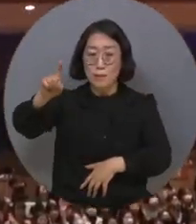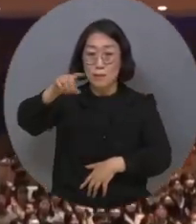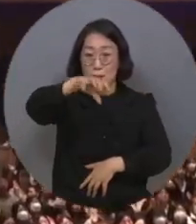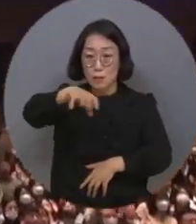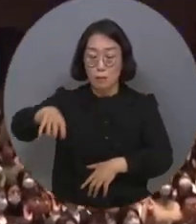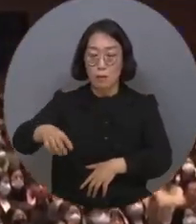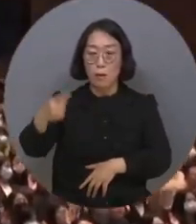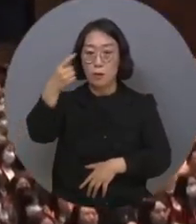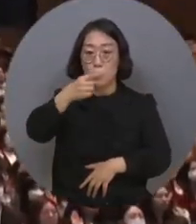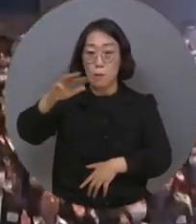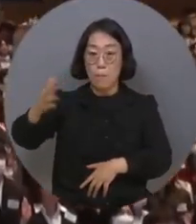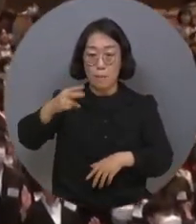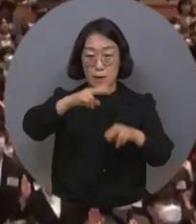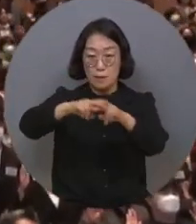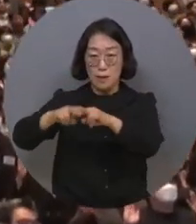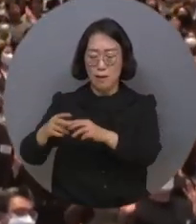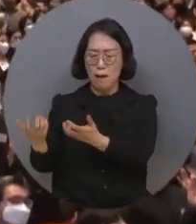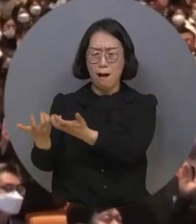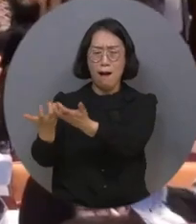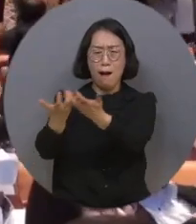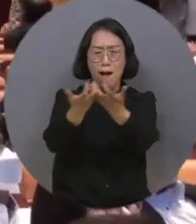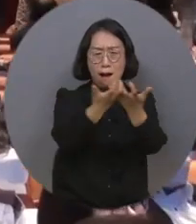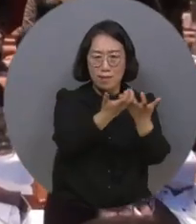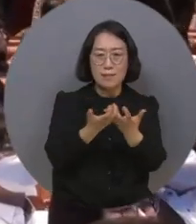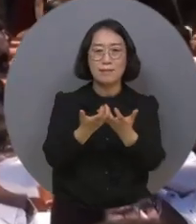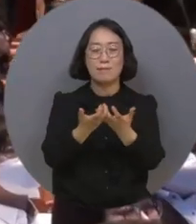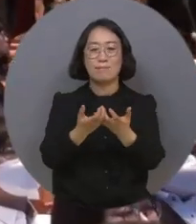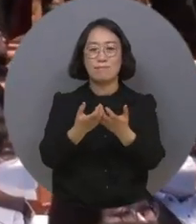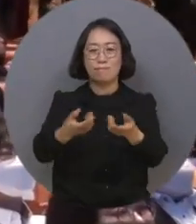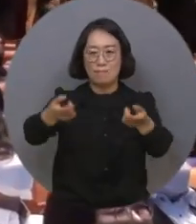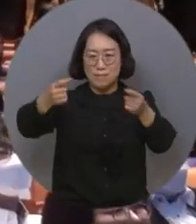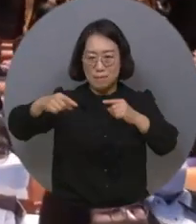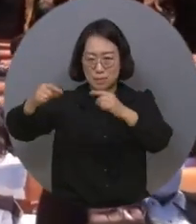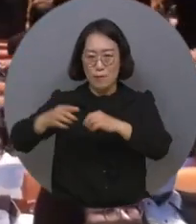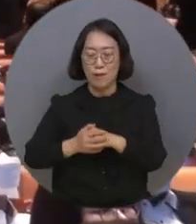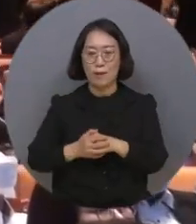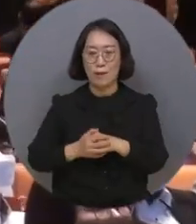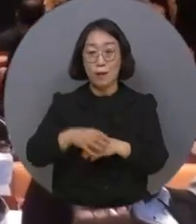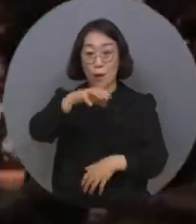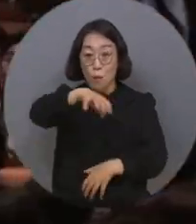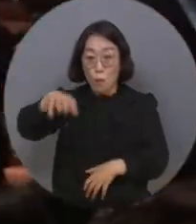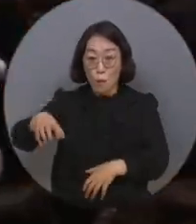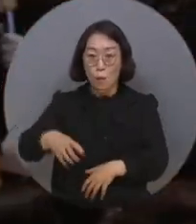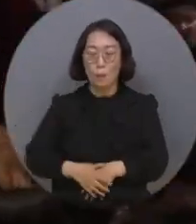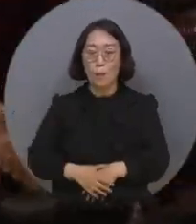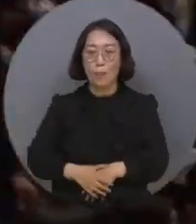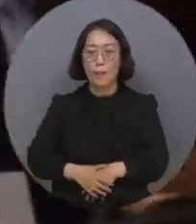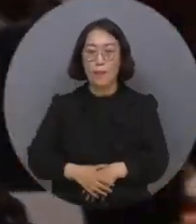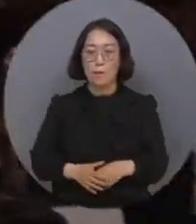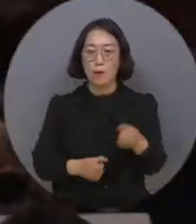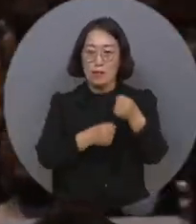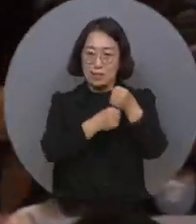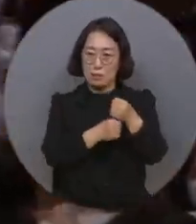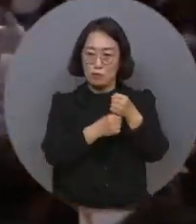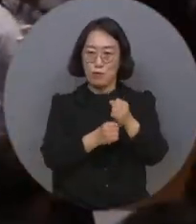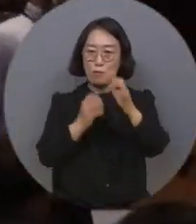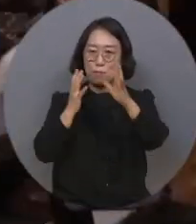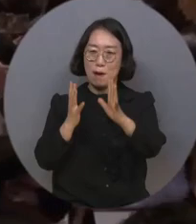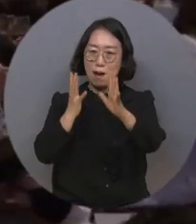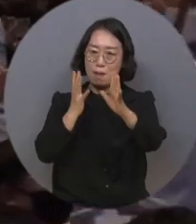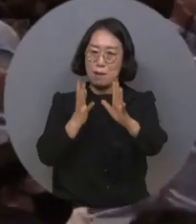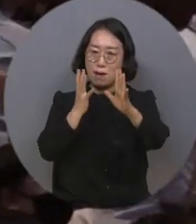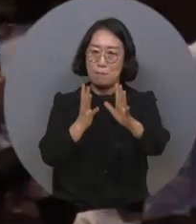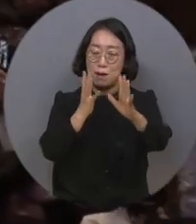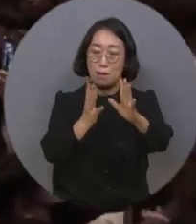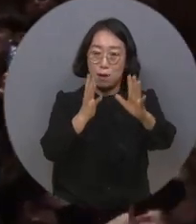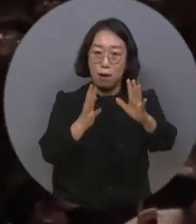1,800석 규모의 오페라 하우스를 가득 메웠습니다. 개선원과 함께 31개 시군구 주의 기수행렬로 전국 최대 규모의